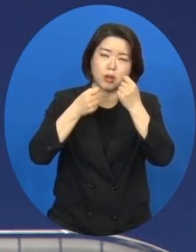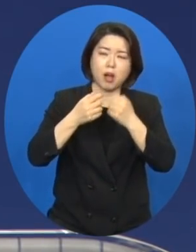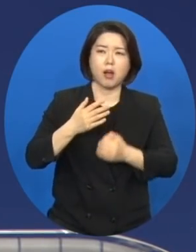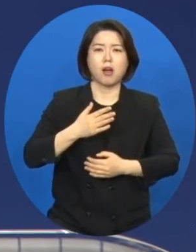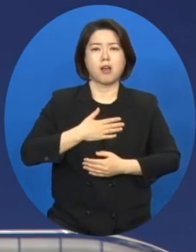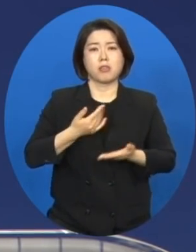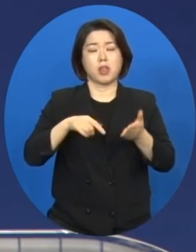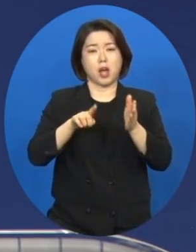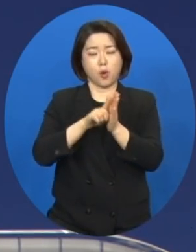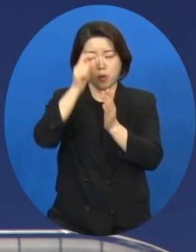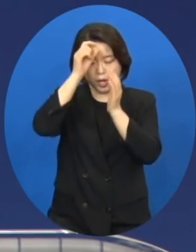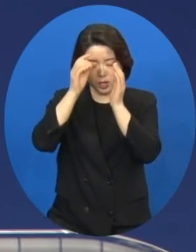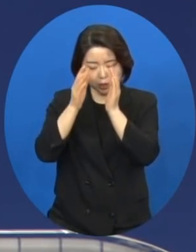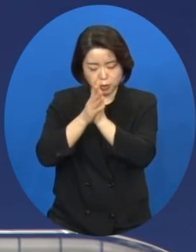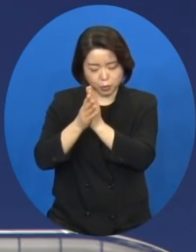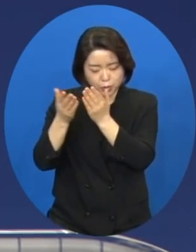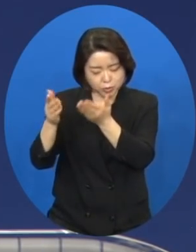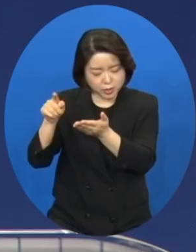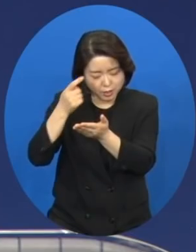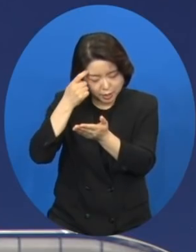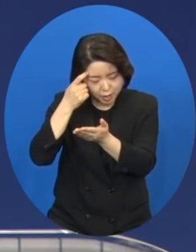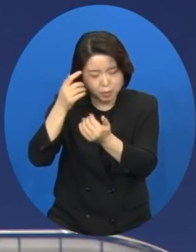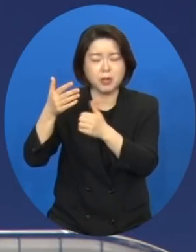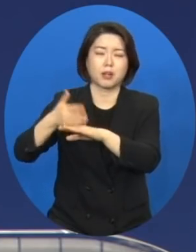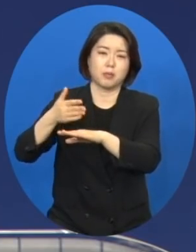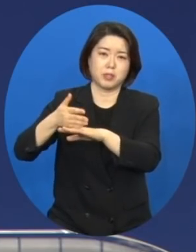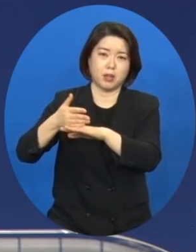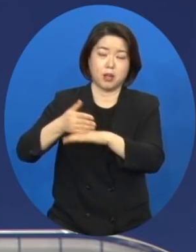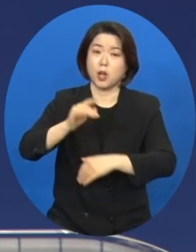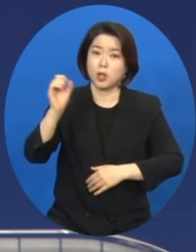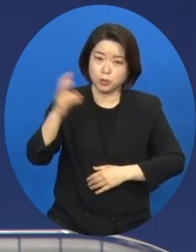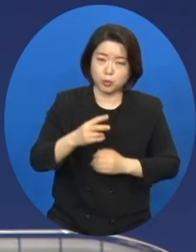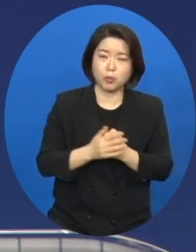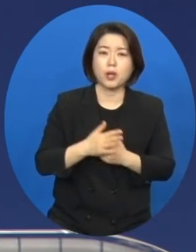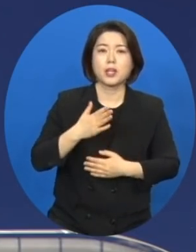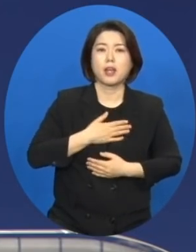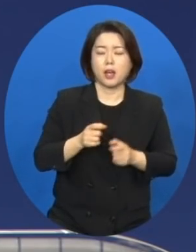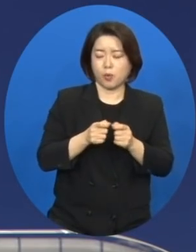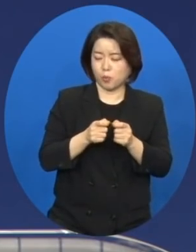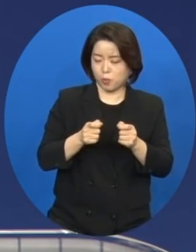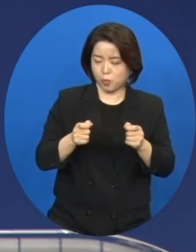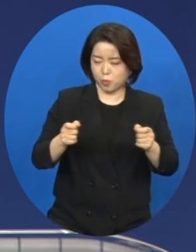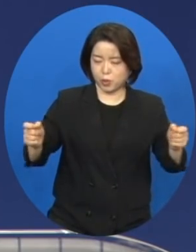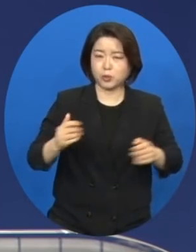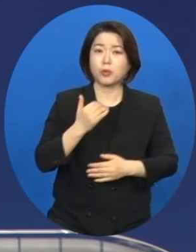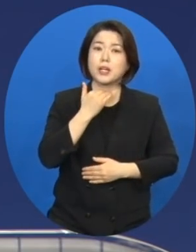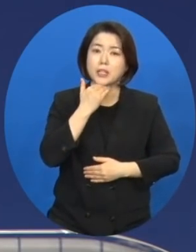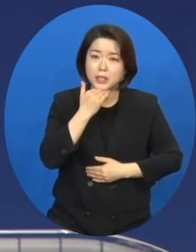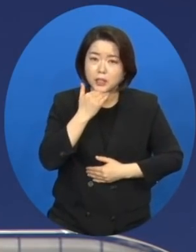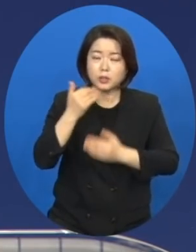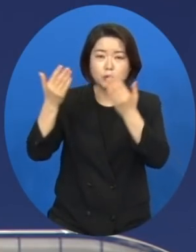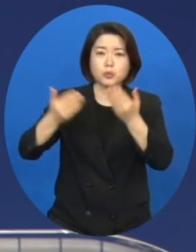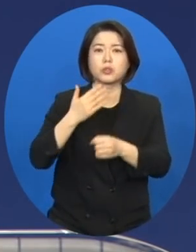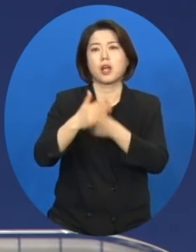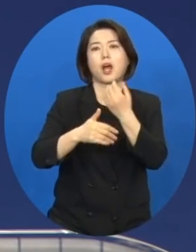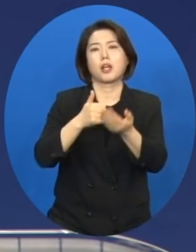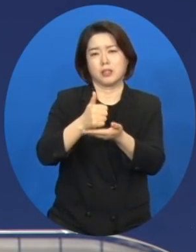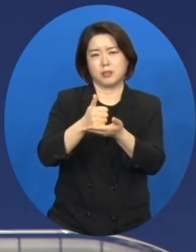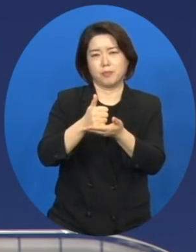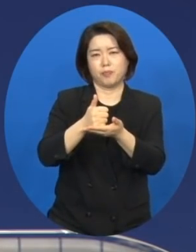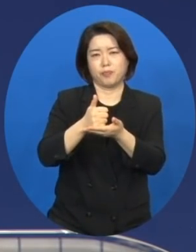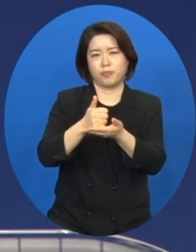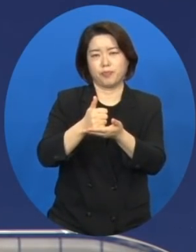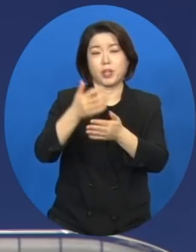기도해 준 분들도 감사하고 무엇보다 자신을 오랜 시간 동안 기다려주신 하나님, 주님